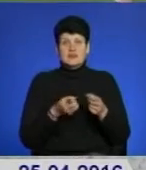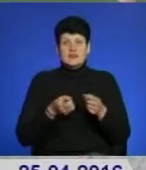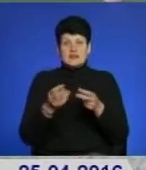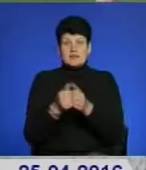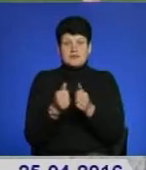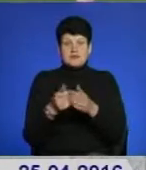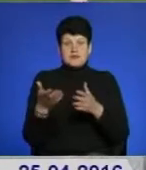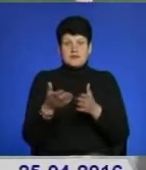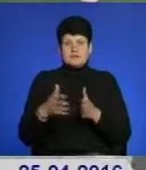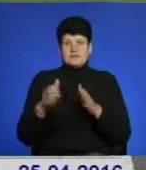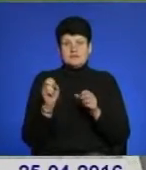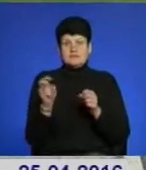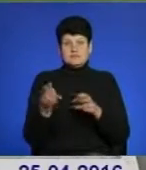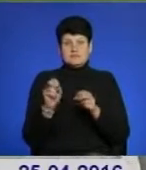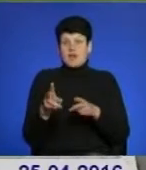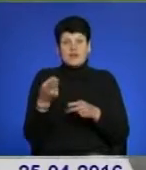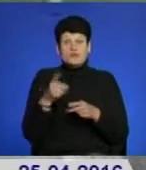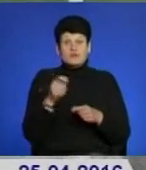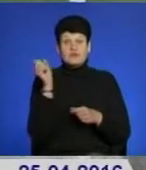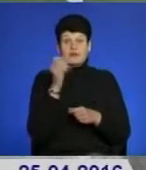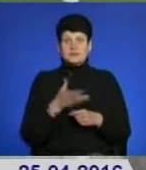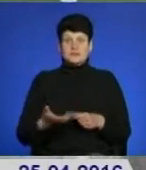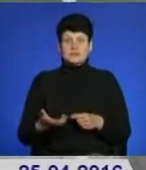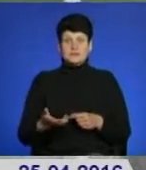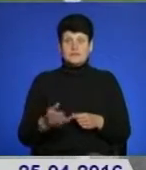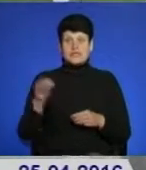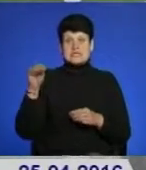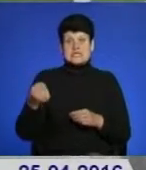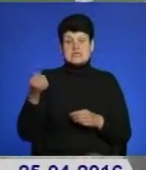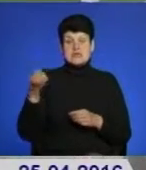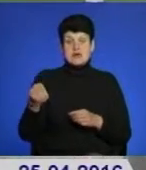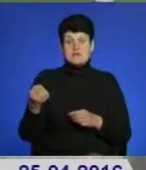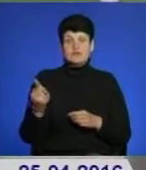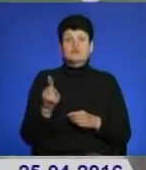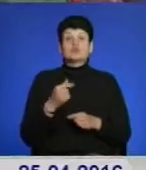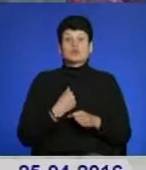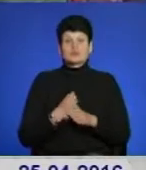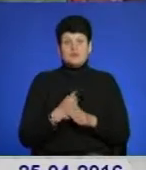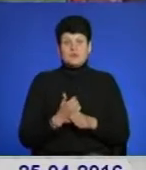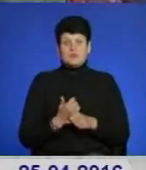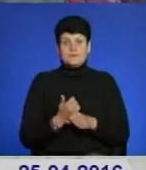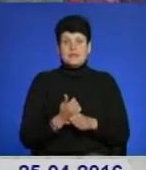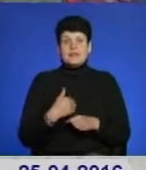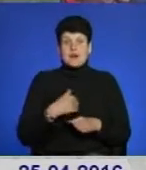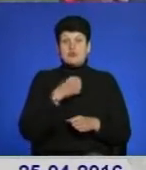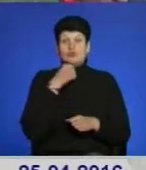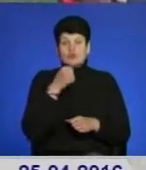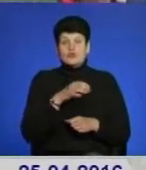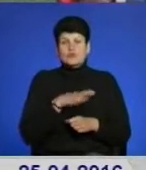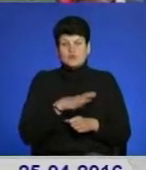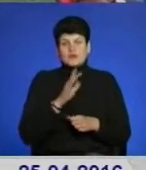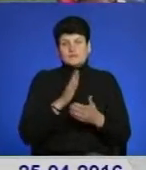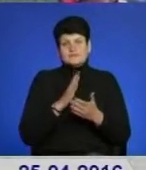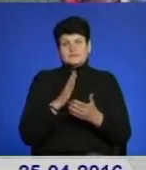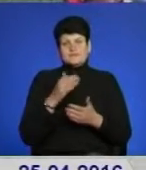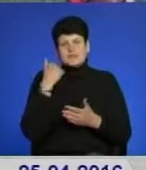мають до бака нести, а чого вони туди несуть? Ставлять, що я їм зроблю? Нам, дорослим, іноді має бути